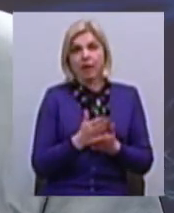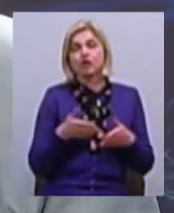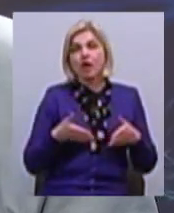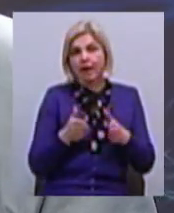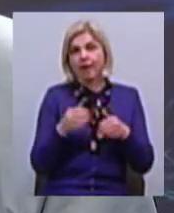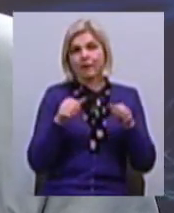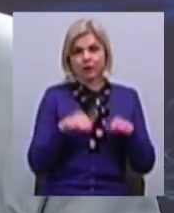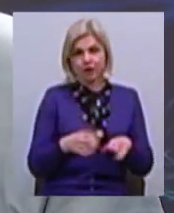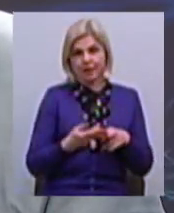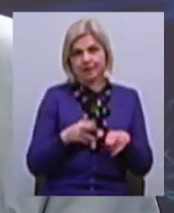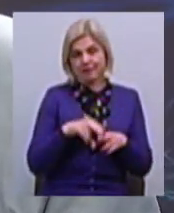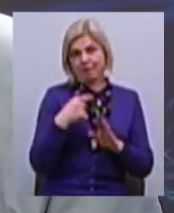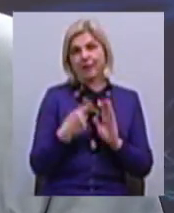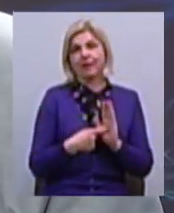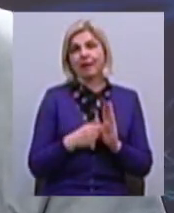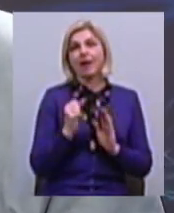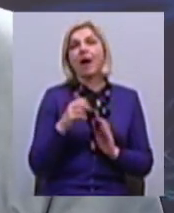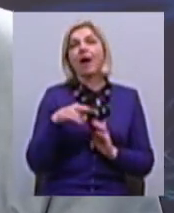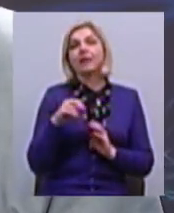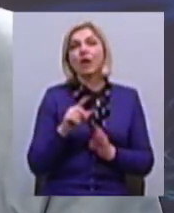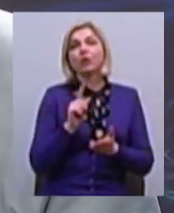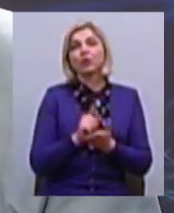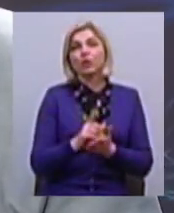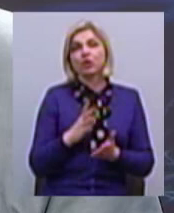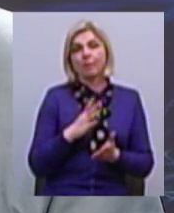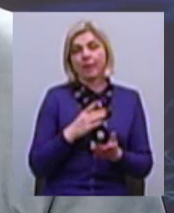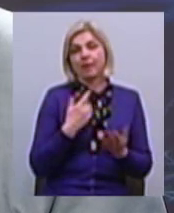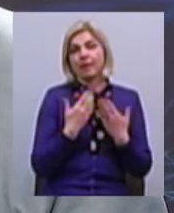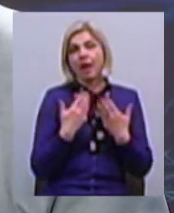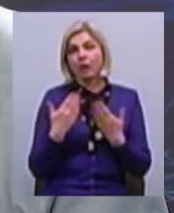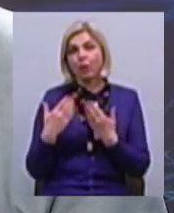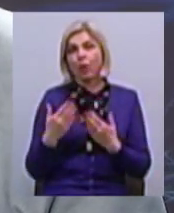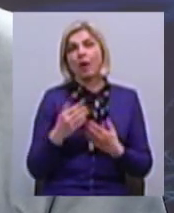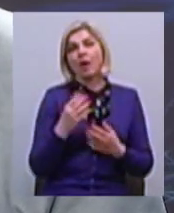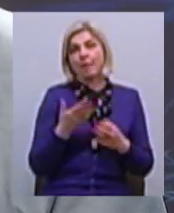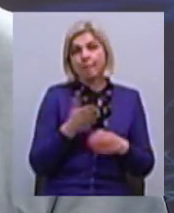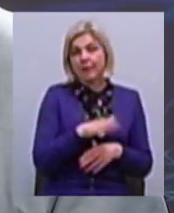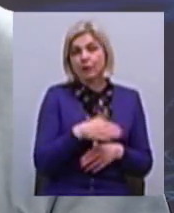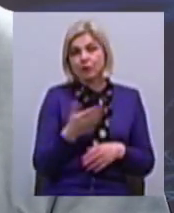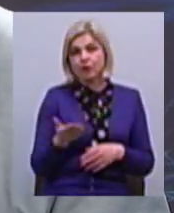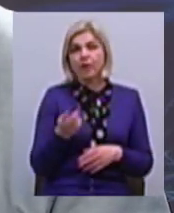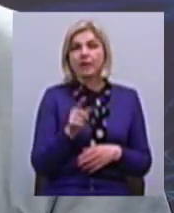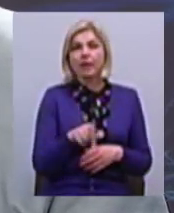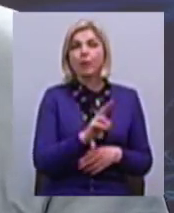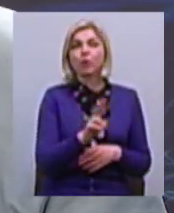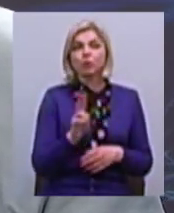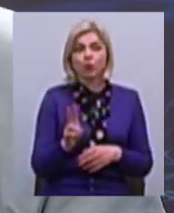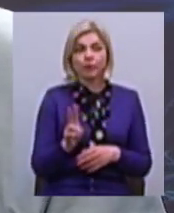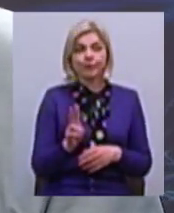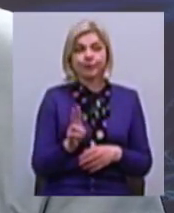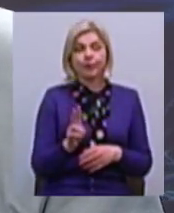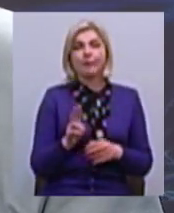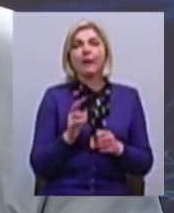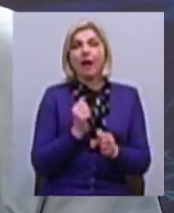цих питань, але повинен бути діалог між тими, хто веде